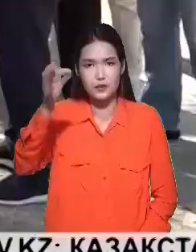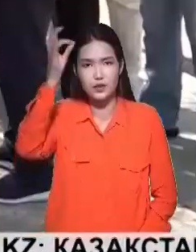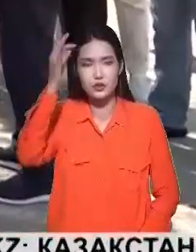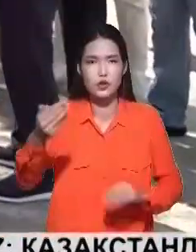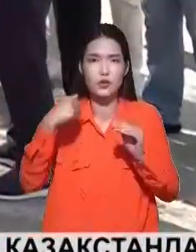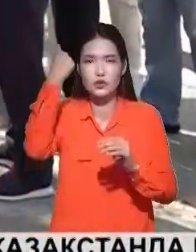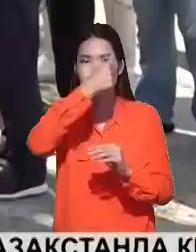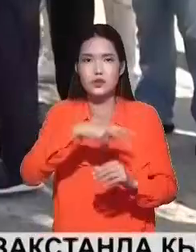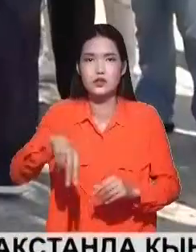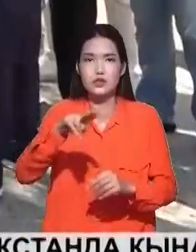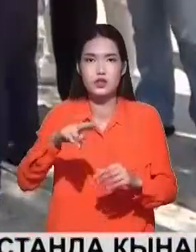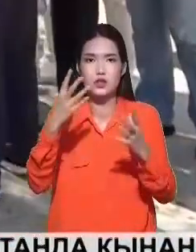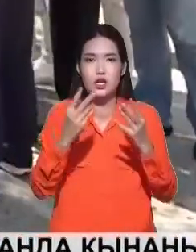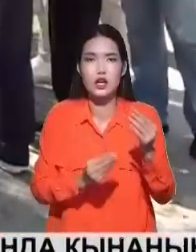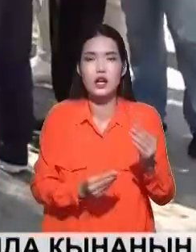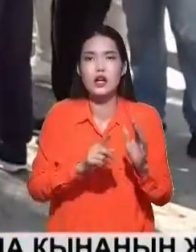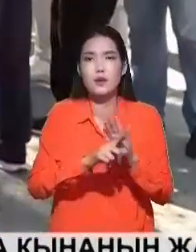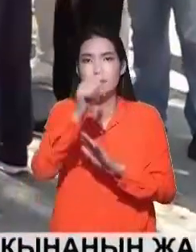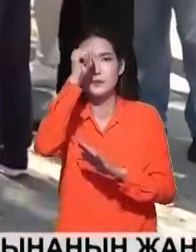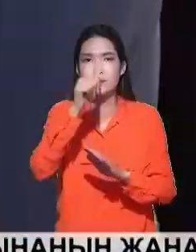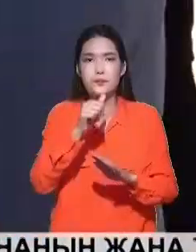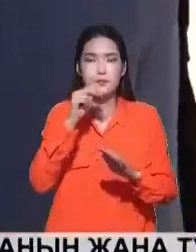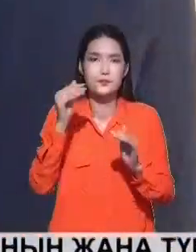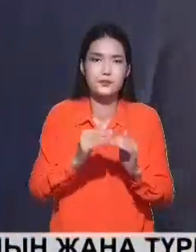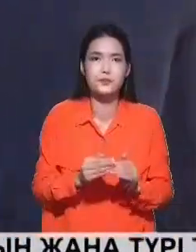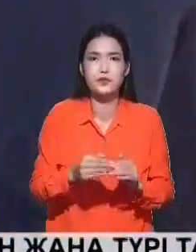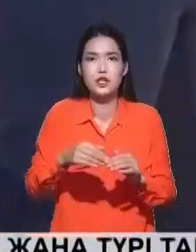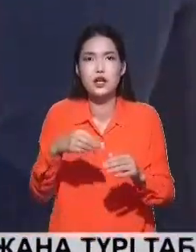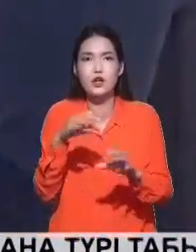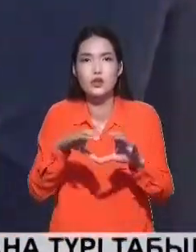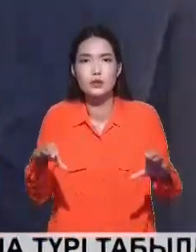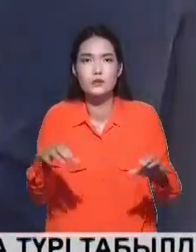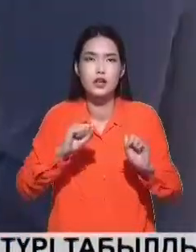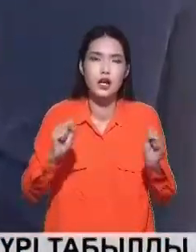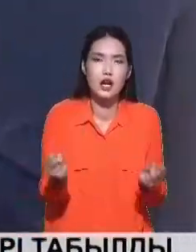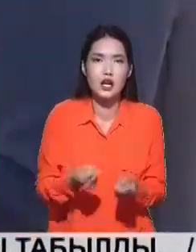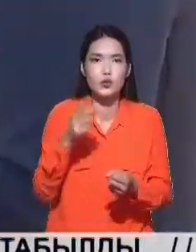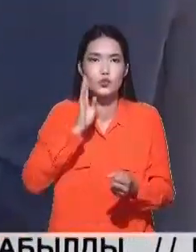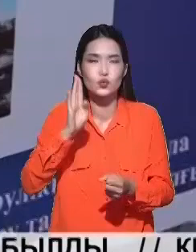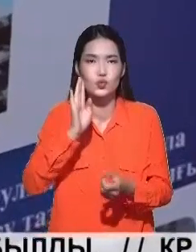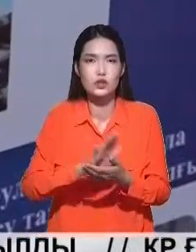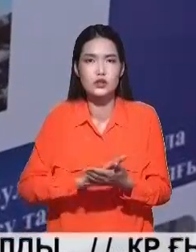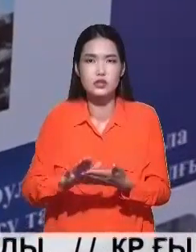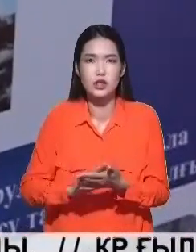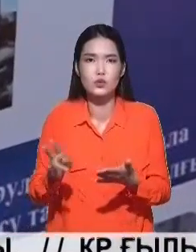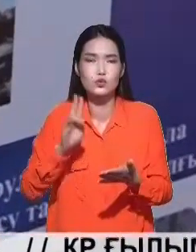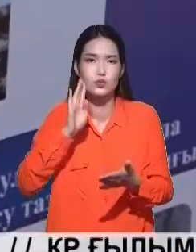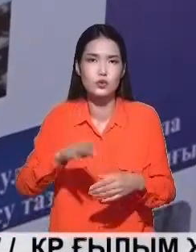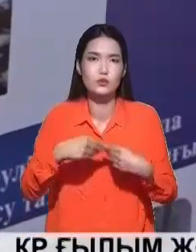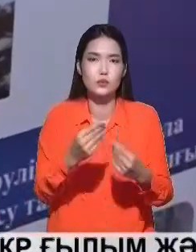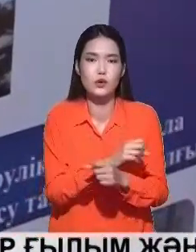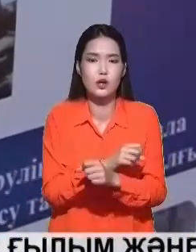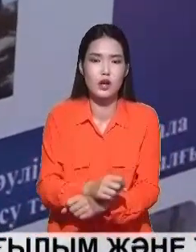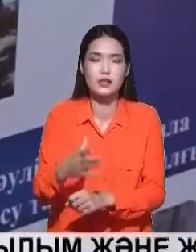өткен жылы желтоқсан айының басында жайықтың деңгейі төмендеп, құбырлардың қатуы салдарынан кәсіпорын су тазарту қондырғысына су беруді